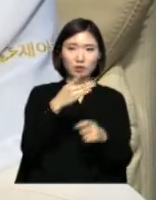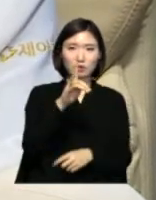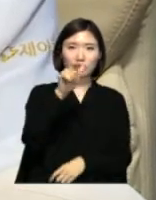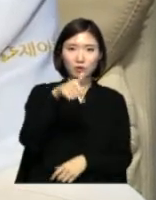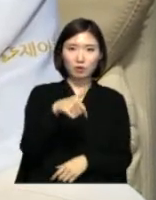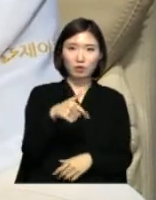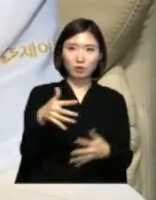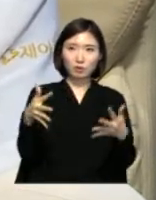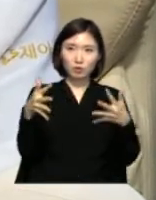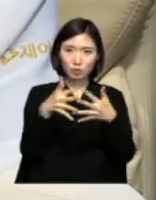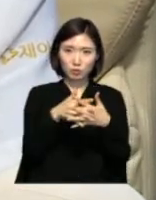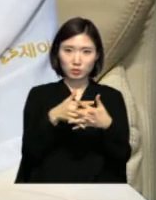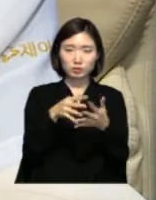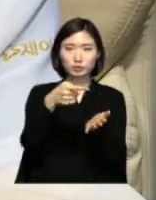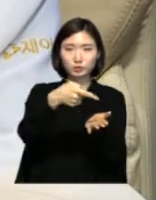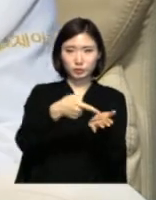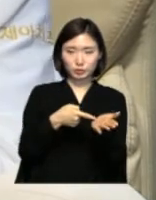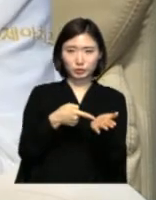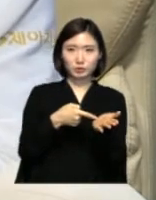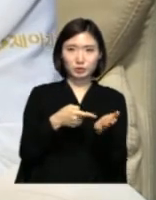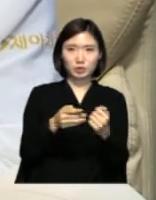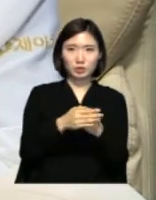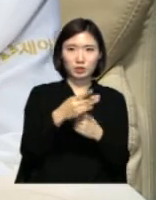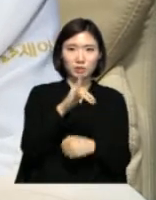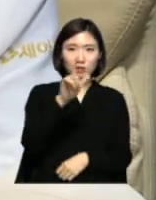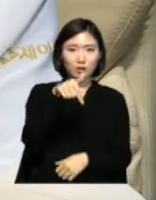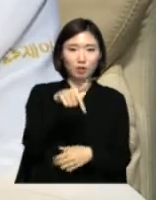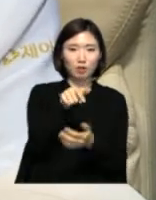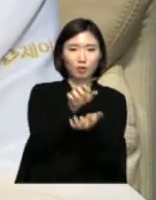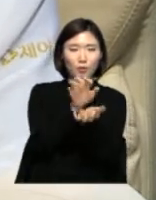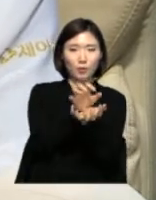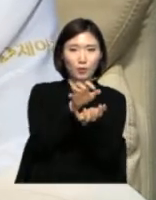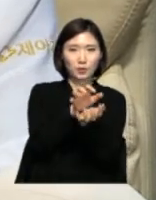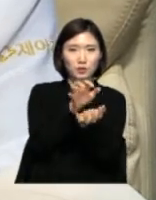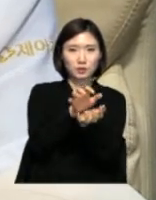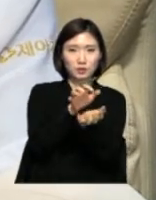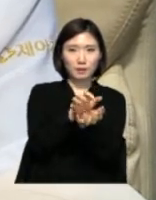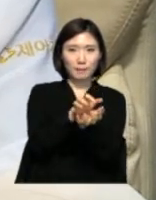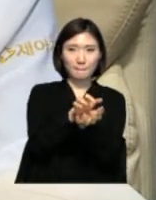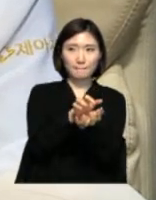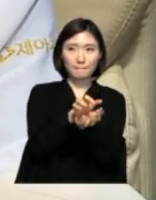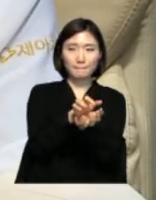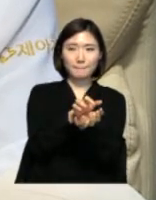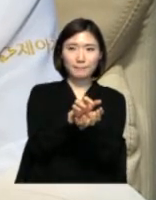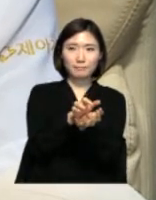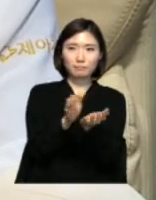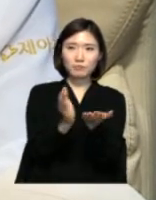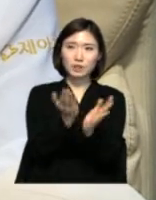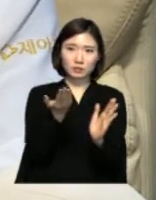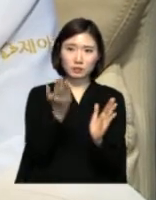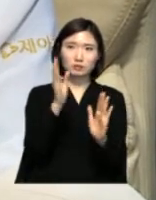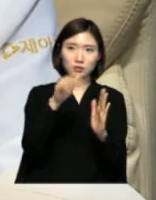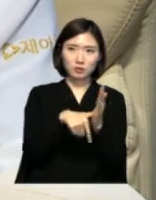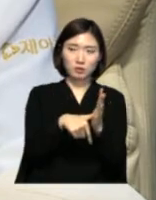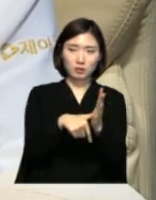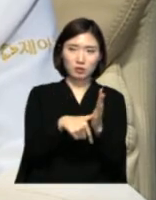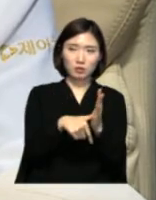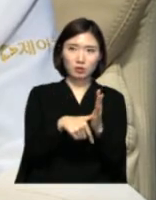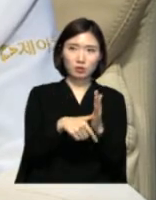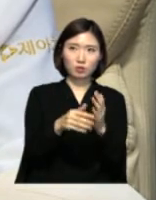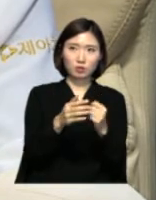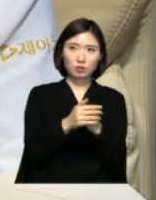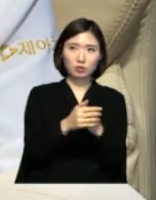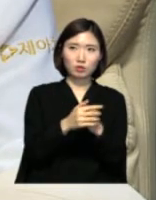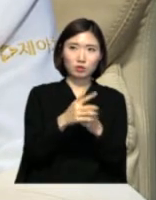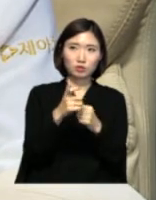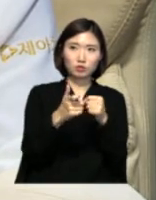턱교정수술, 악교정수술이라고 그러는데, 턱의 위치가 안 맞는 분들을 위해서 만들어진 수술이고, 이 수술은 워낙에 60년